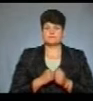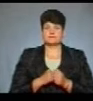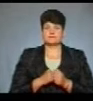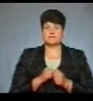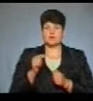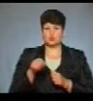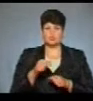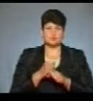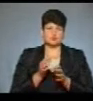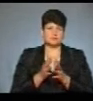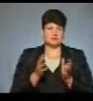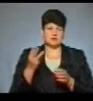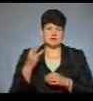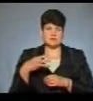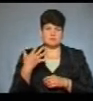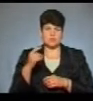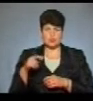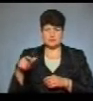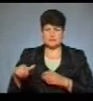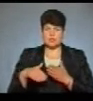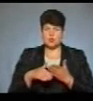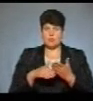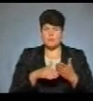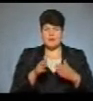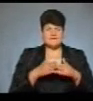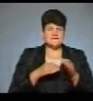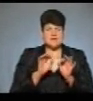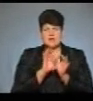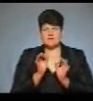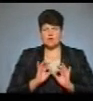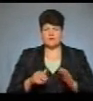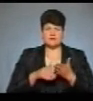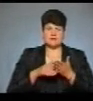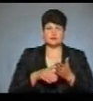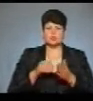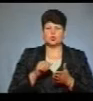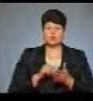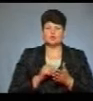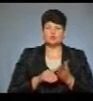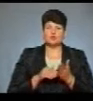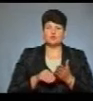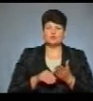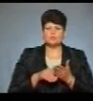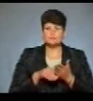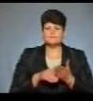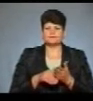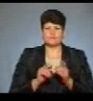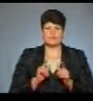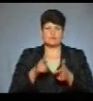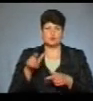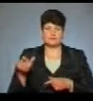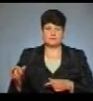Тут працює понад 35 осіб, які допомагають кваліфіковано надати допомогу вступниках за всіма освітніми ступенями.